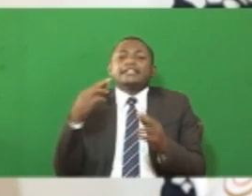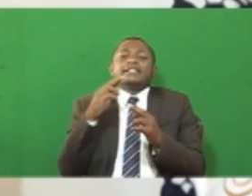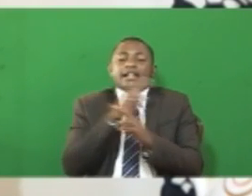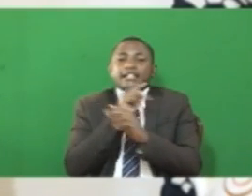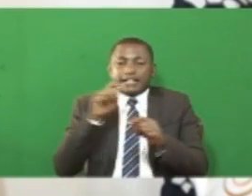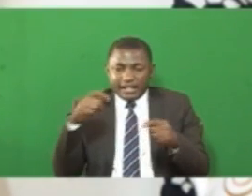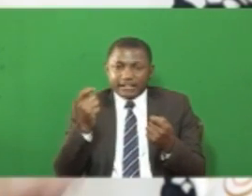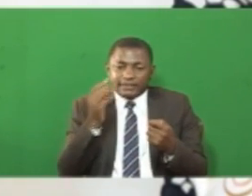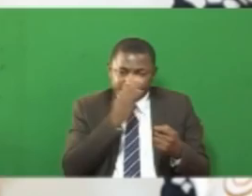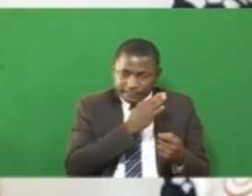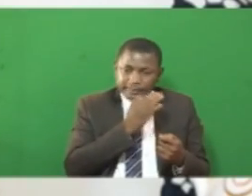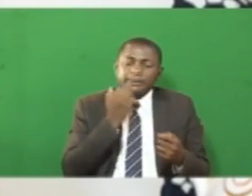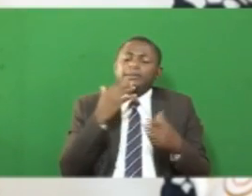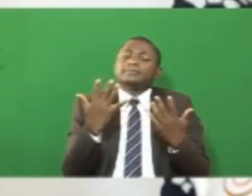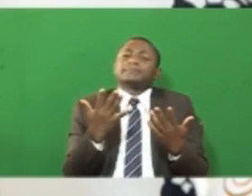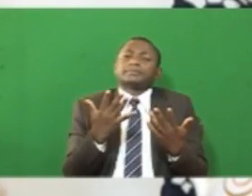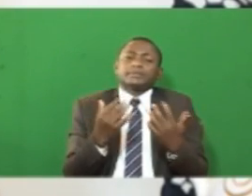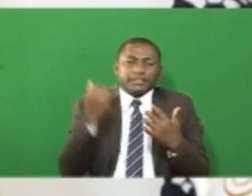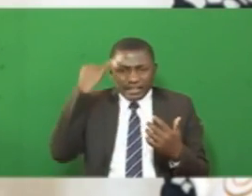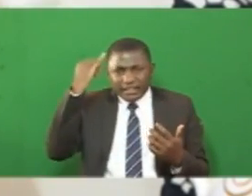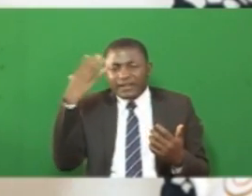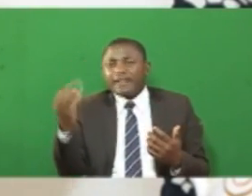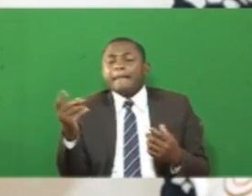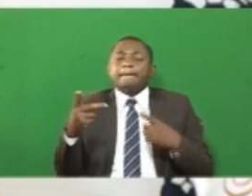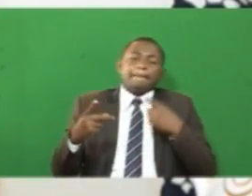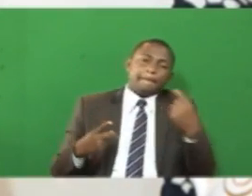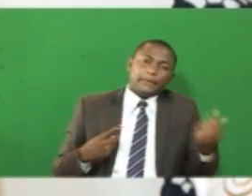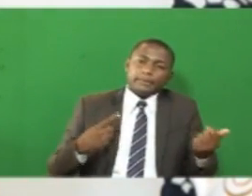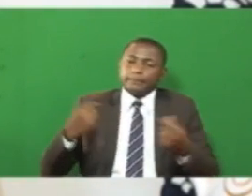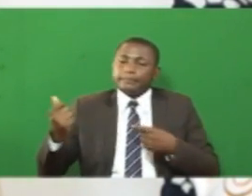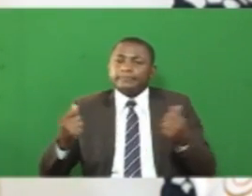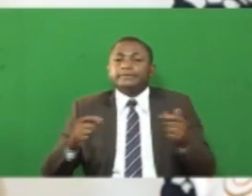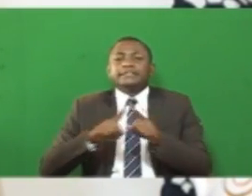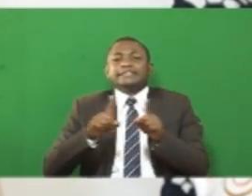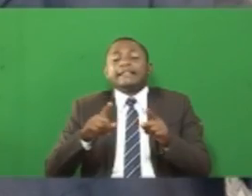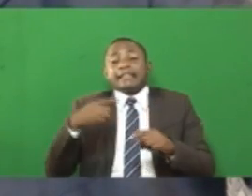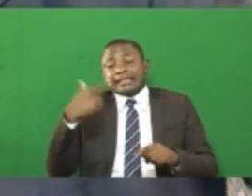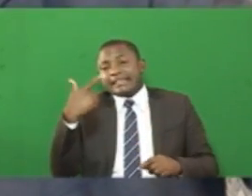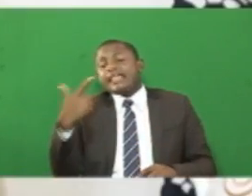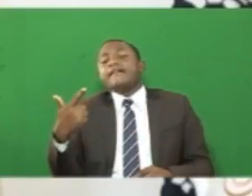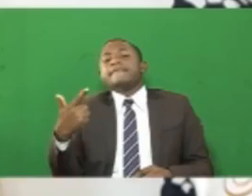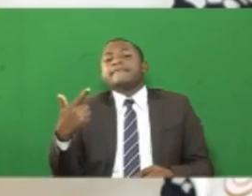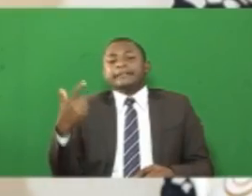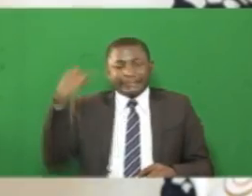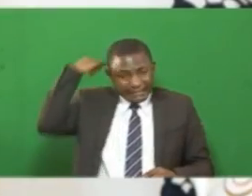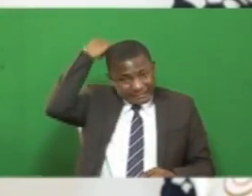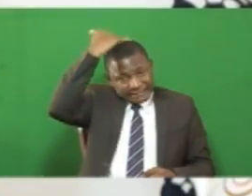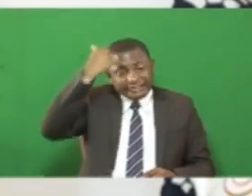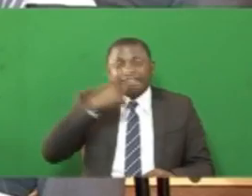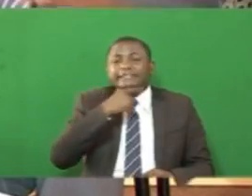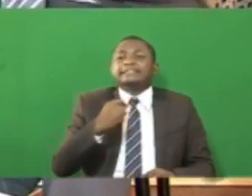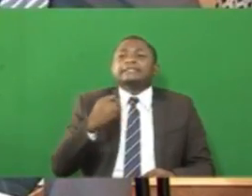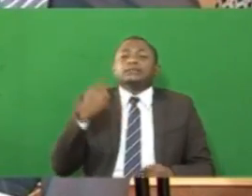Saka pana apa chii chiri kubuda? Yes. Pane mitambo 7 yaiitwa nevana veIsraeri. Ehe. Yaitwe nemadate